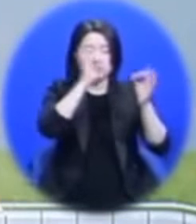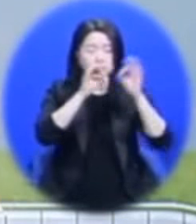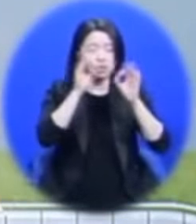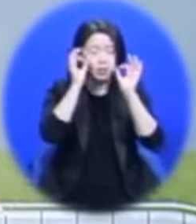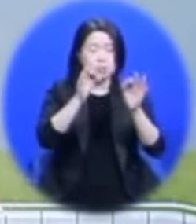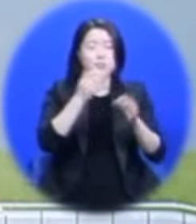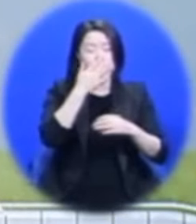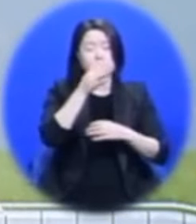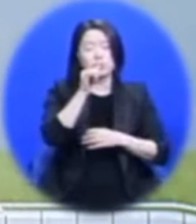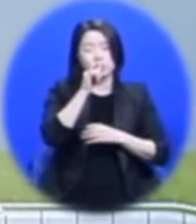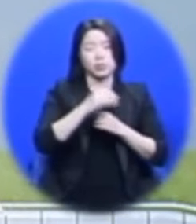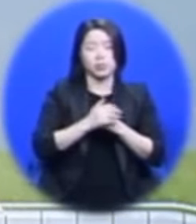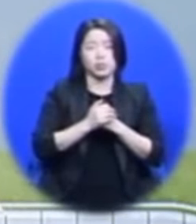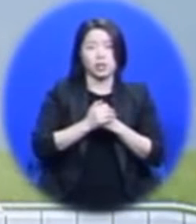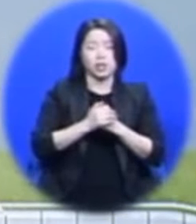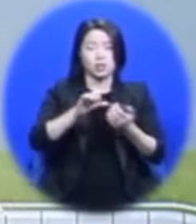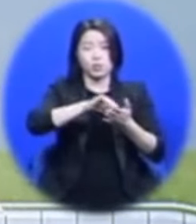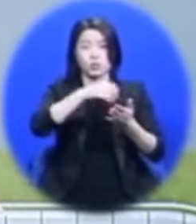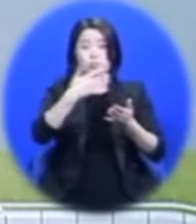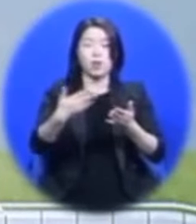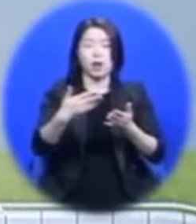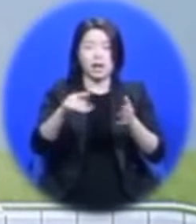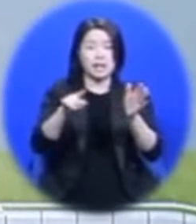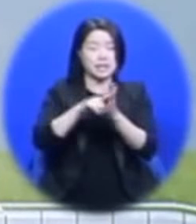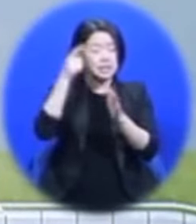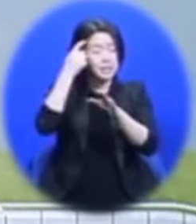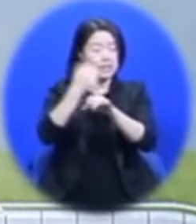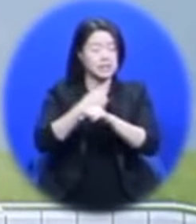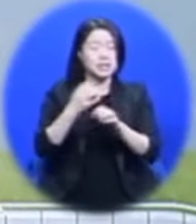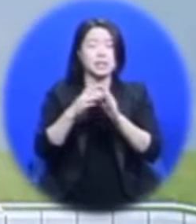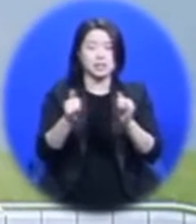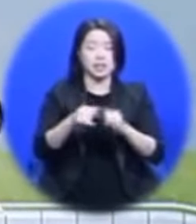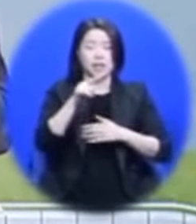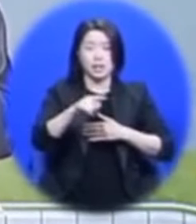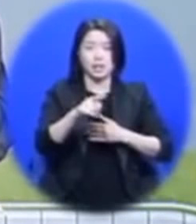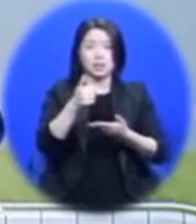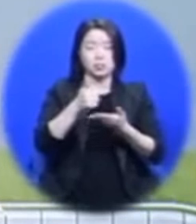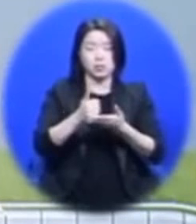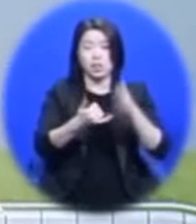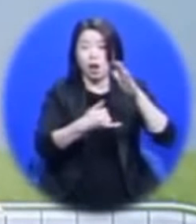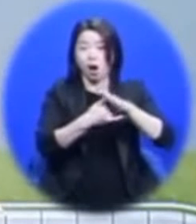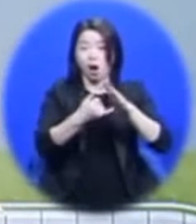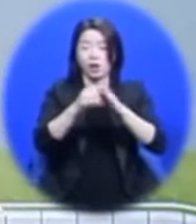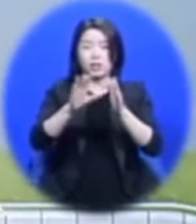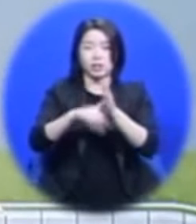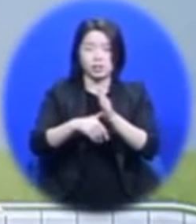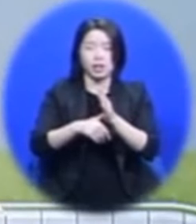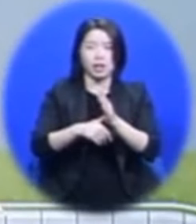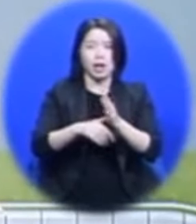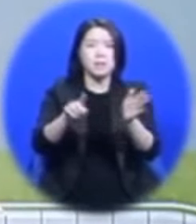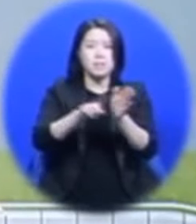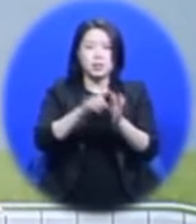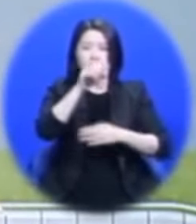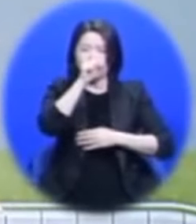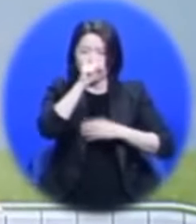있죠. 유명한 신학자예요. 이분이 어릴 때 아주 믿음이 좋은 집안에서